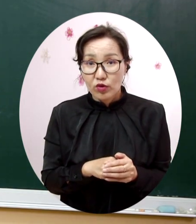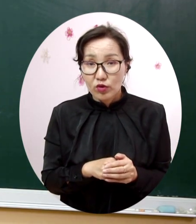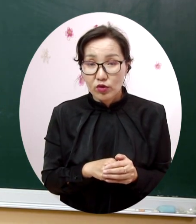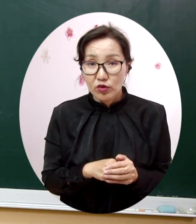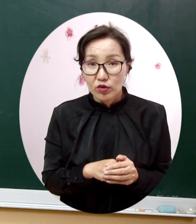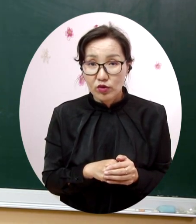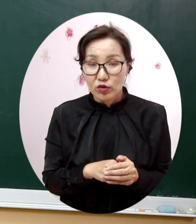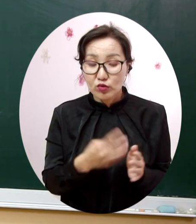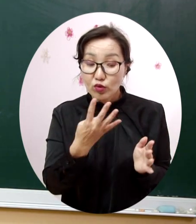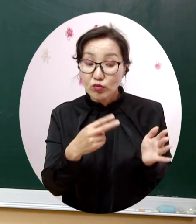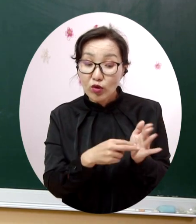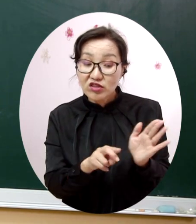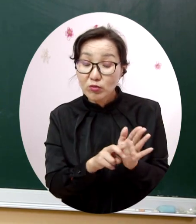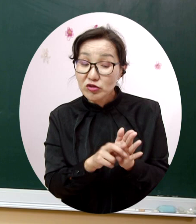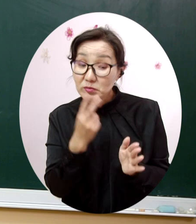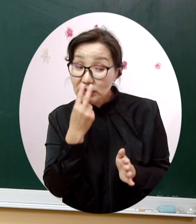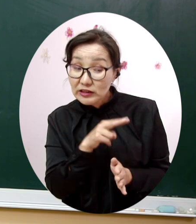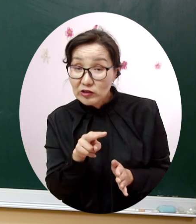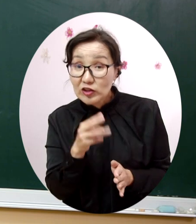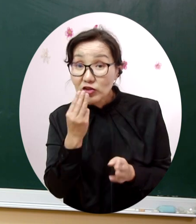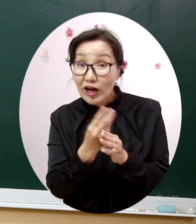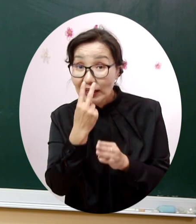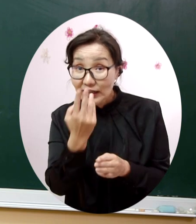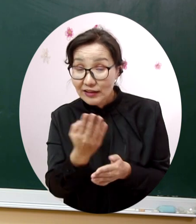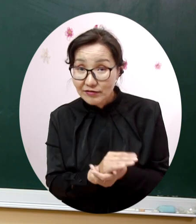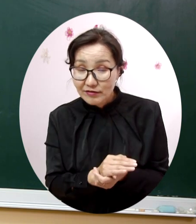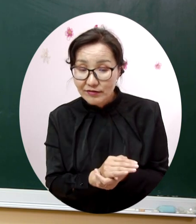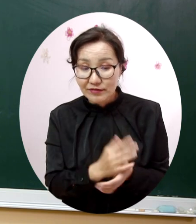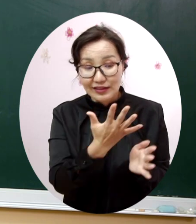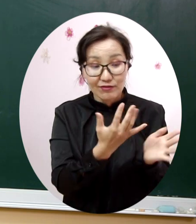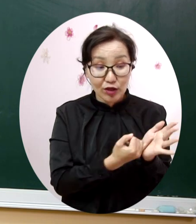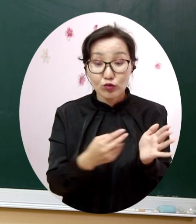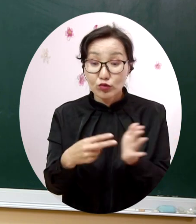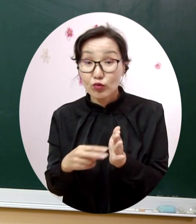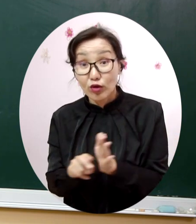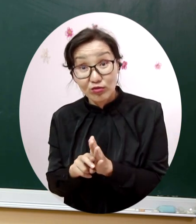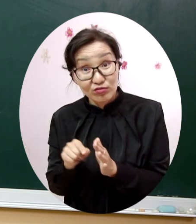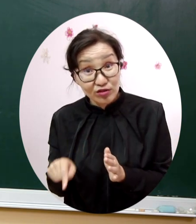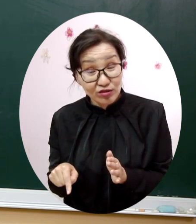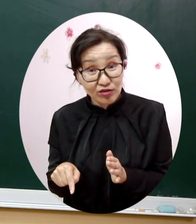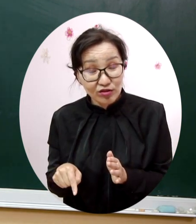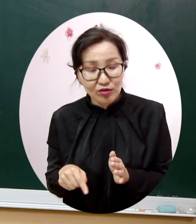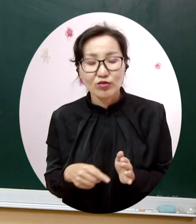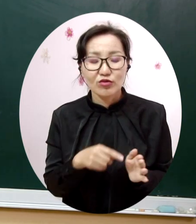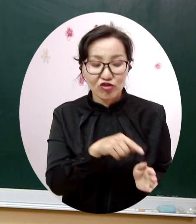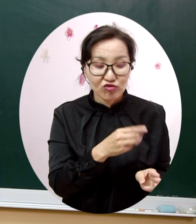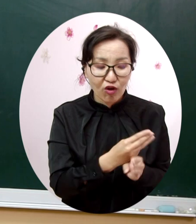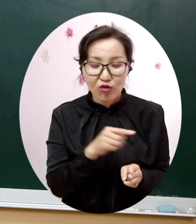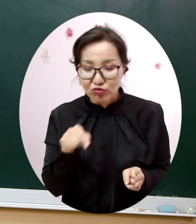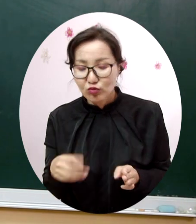4-т хуваагдах уу? 4-т хуваагдахныхаа шинжийг хараарай. Сүүлийн 2 орн нь 4-т хуваагдчих. Тэгвэл 56 4-т хуваагдчихсан учраас энэ тоо маань